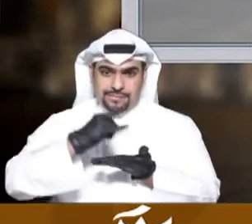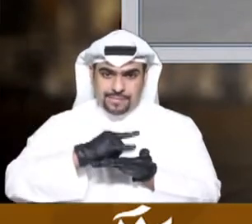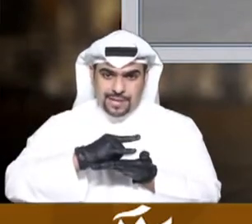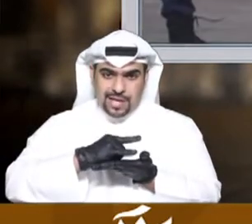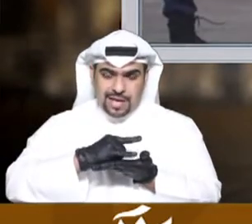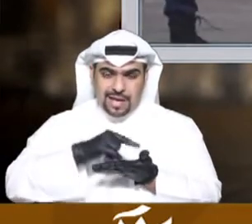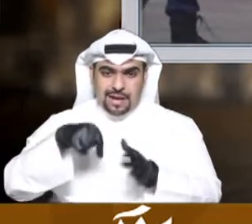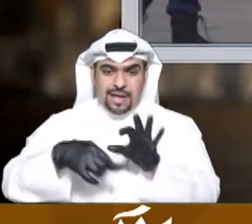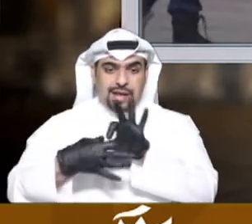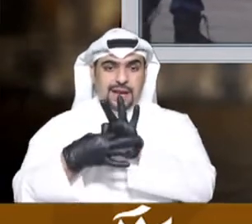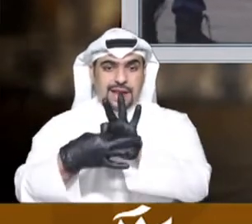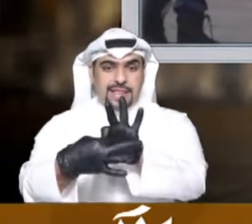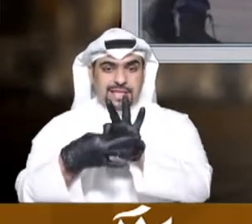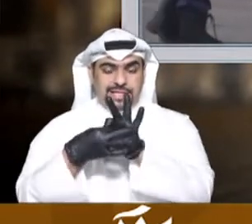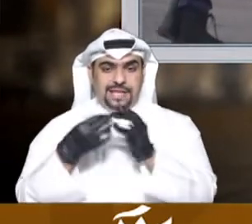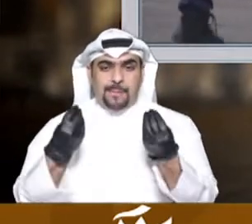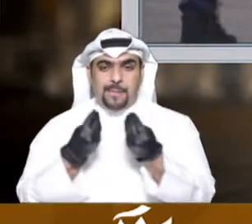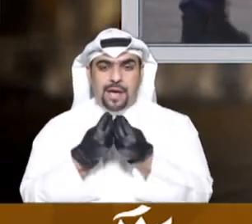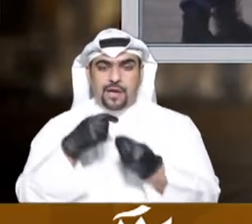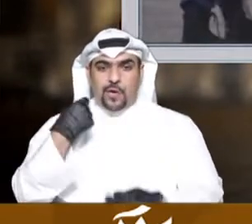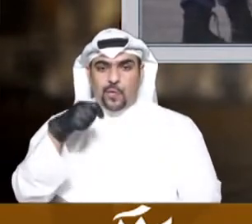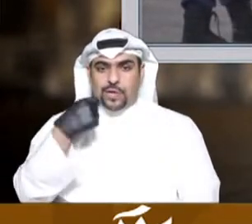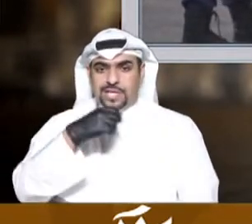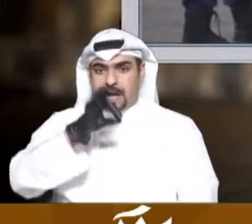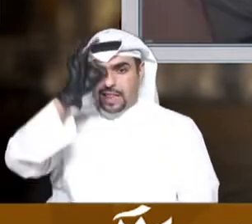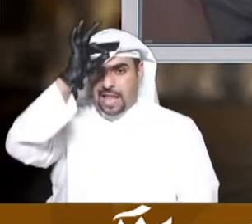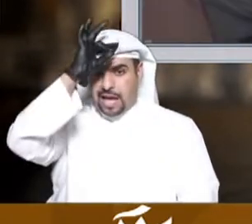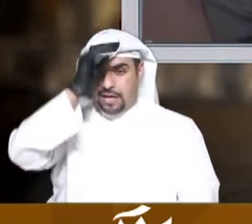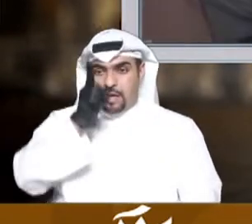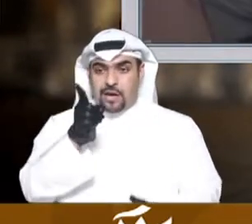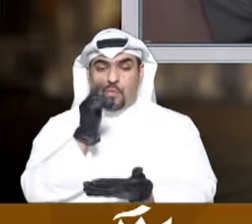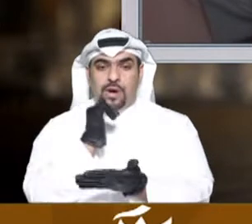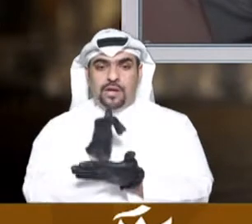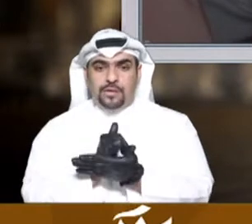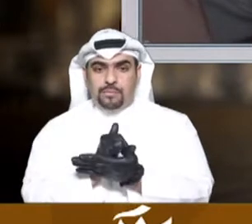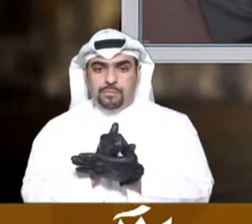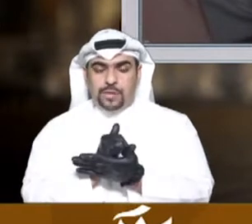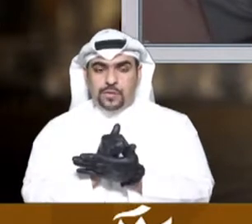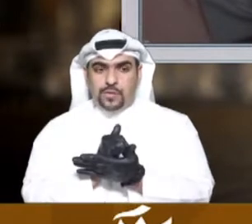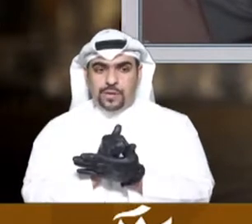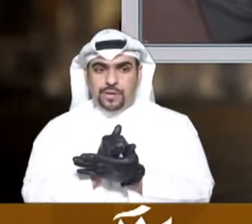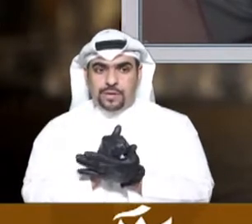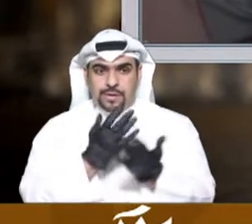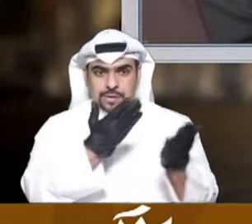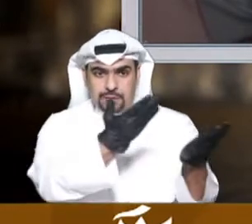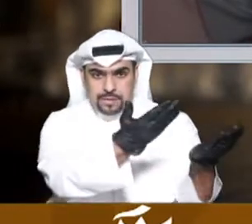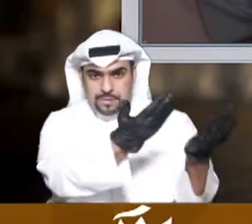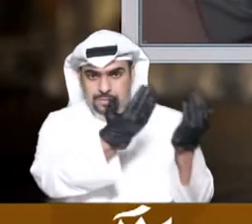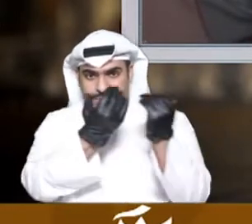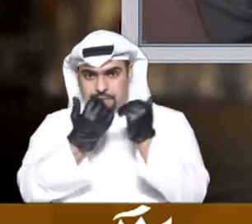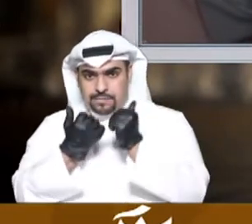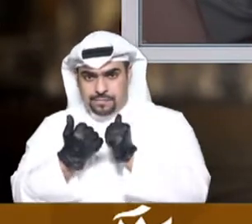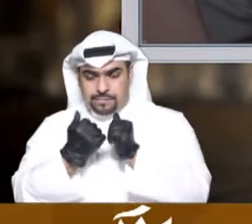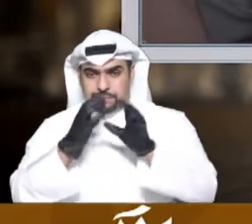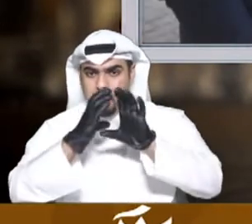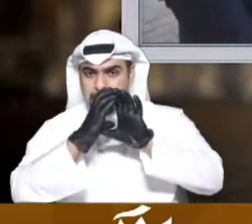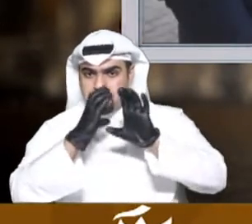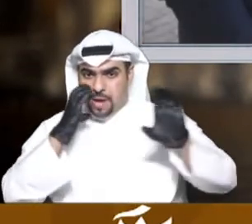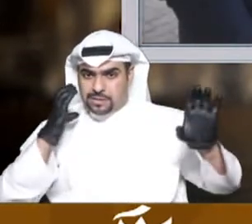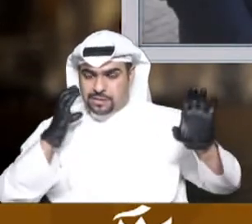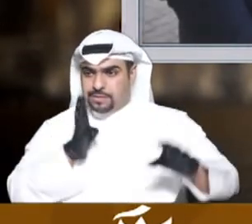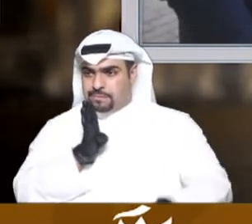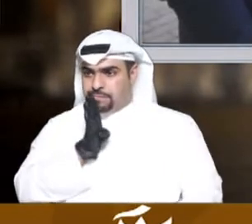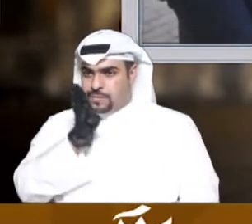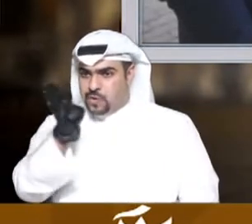يتم رجال الامن المتواجدين وهم اللي يوصلون الركاب من صوب الطياره الى مراكز الفحص، ويتم